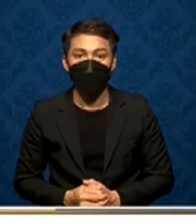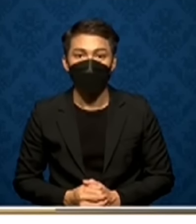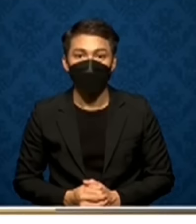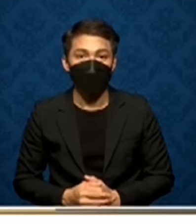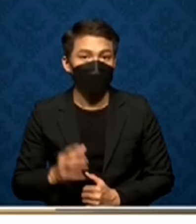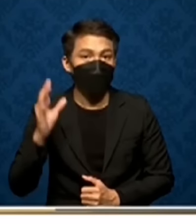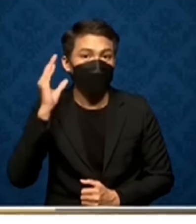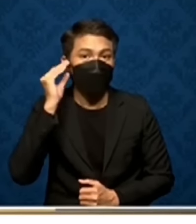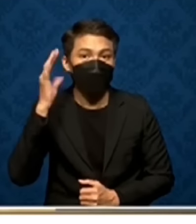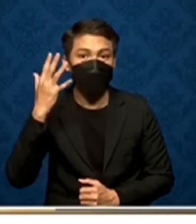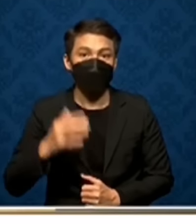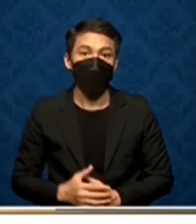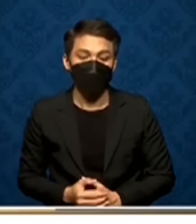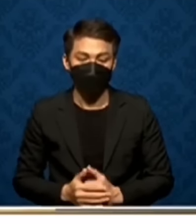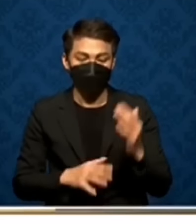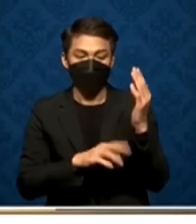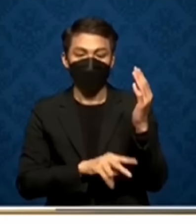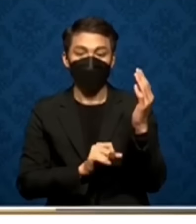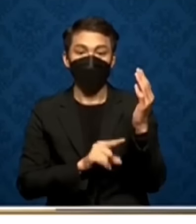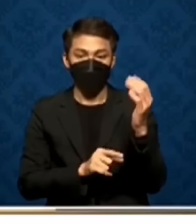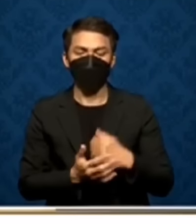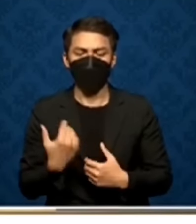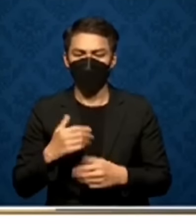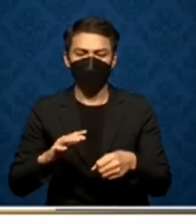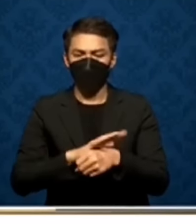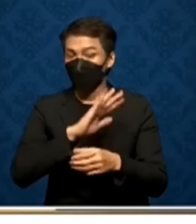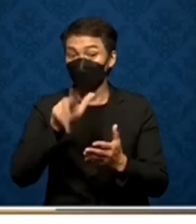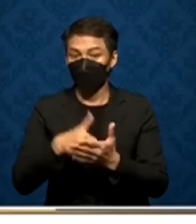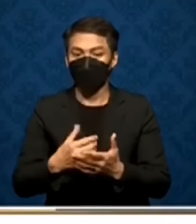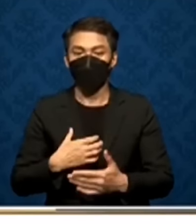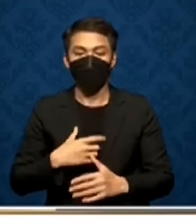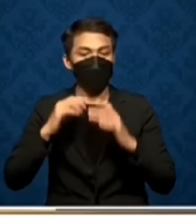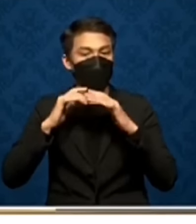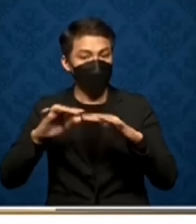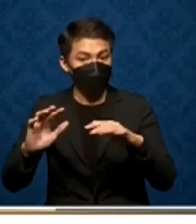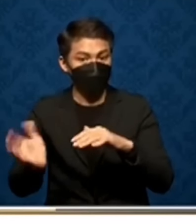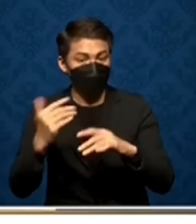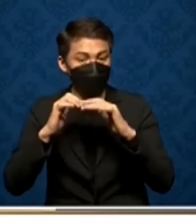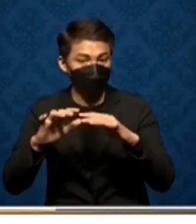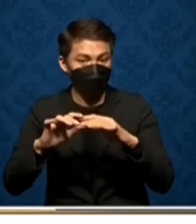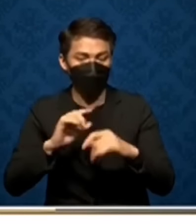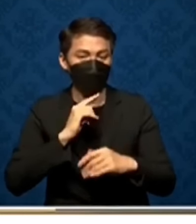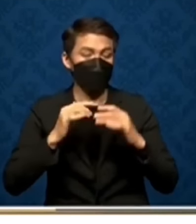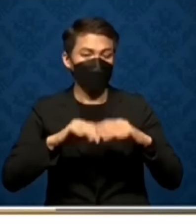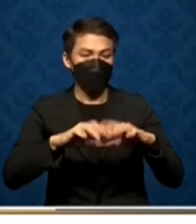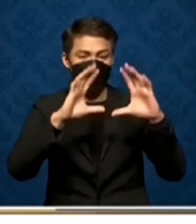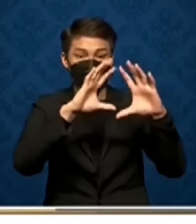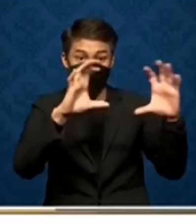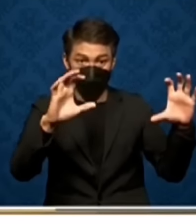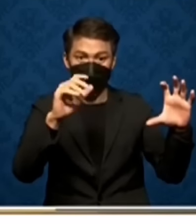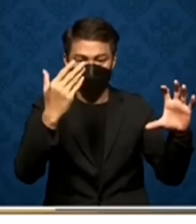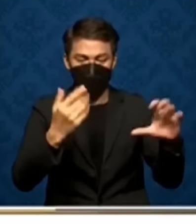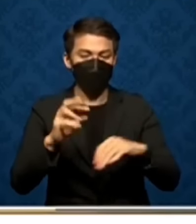เสียงยังไม่ออกฮะ นราธิวาสมีครบทุกอย่างท่านวันนี้เช้านี้ท่านจะไปทะเลตอนเช้าท่านไปทะเลหมอกก่อนตอนเย็นท่านไปทะเล